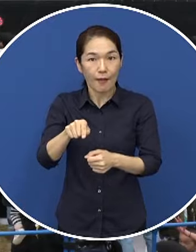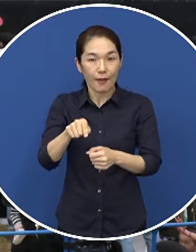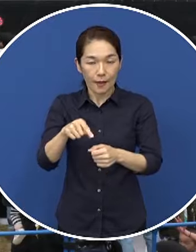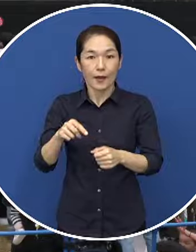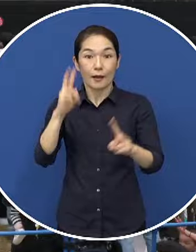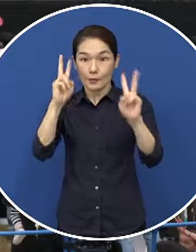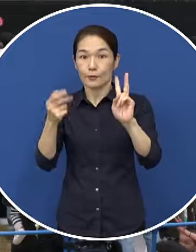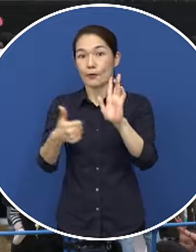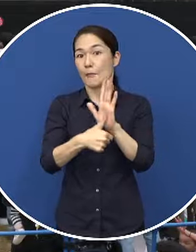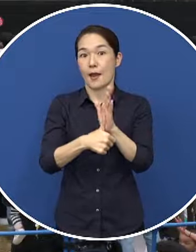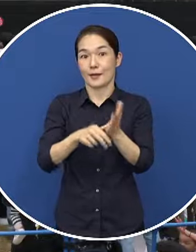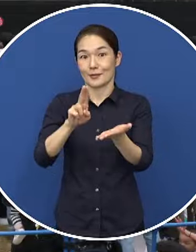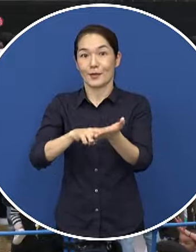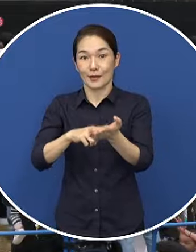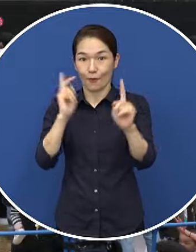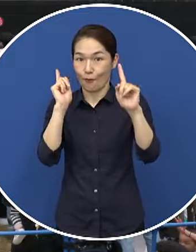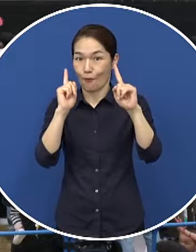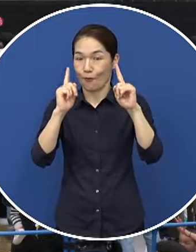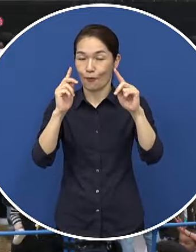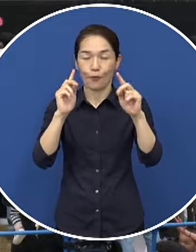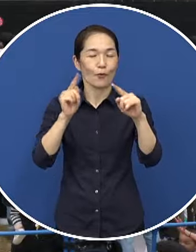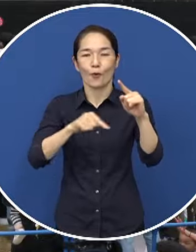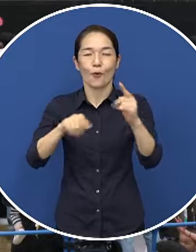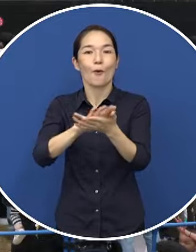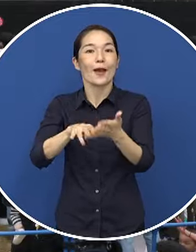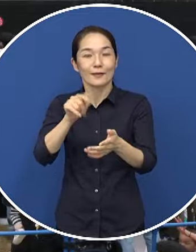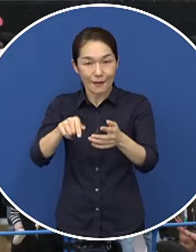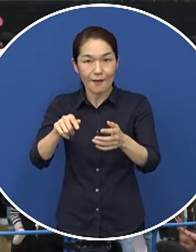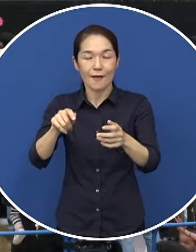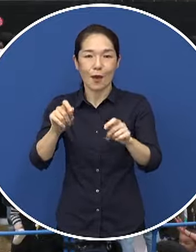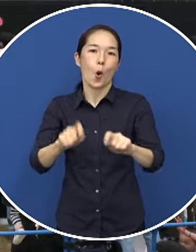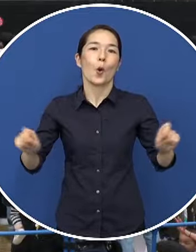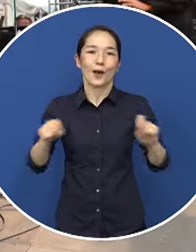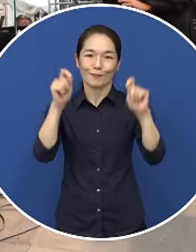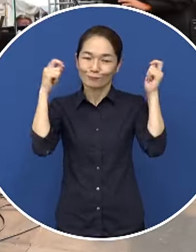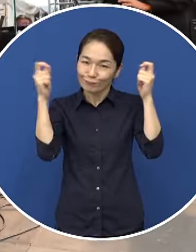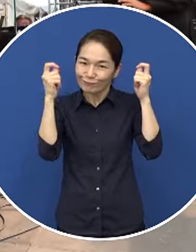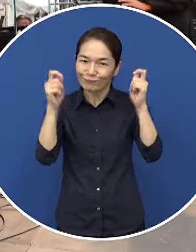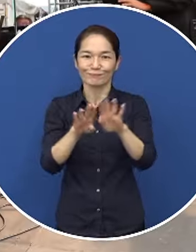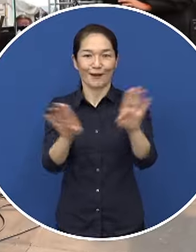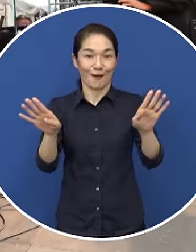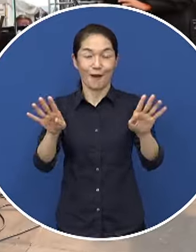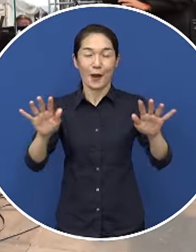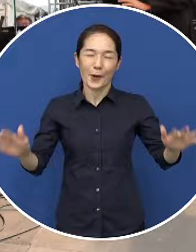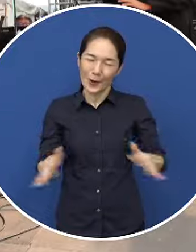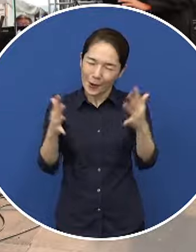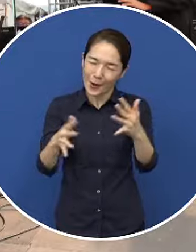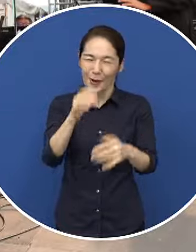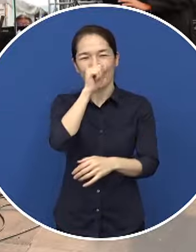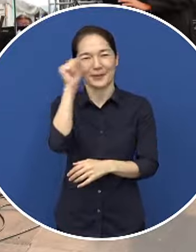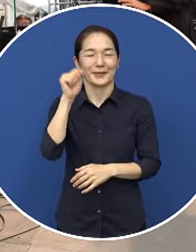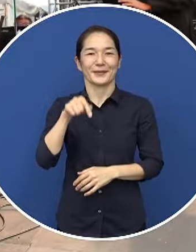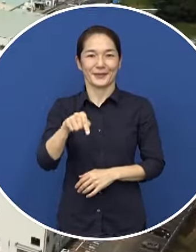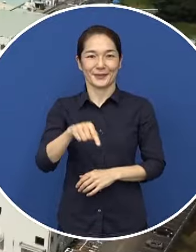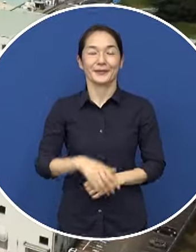した公演で音楽フェスをちょっとやらさせてもらったんですけど、大盛況で終わりました。